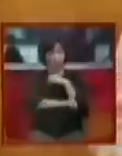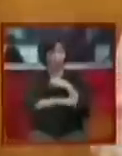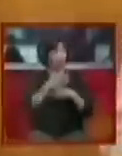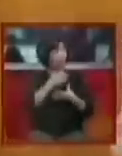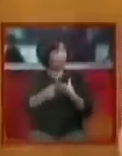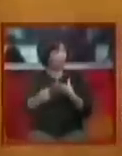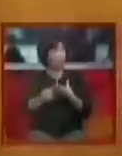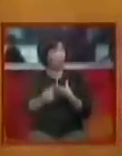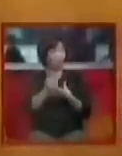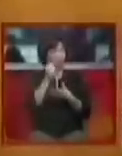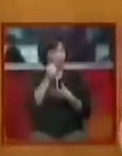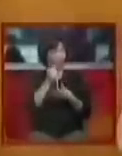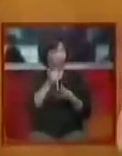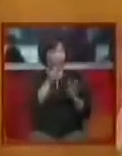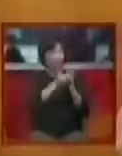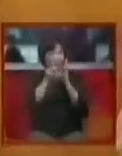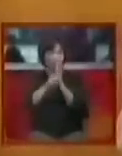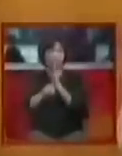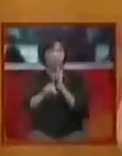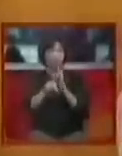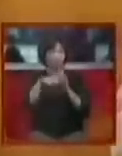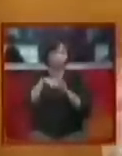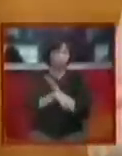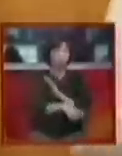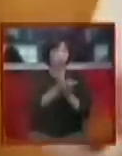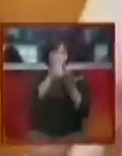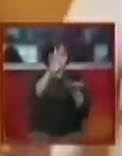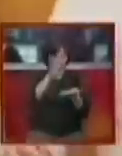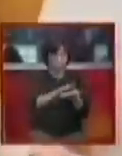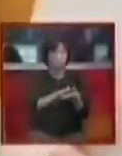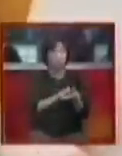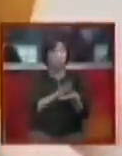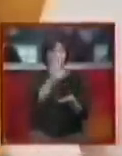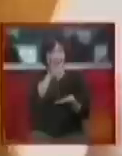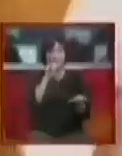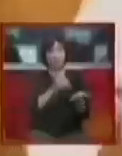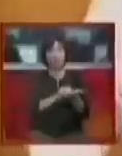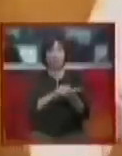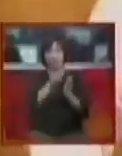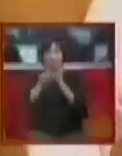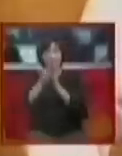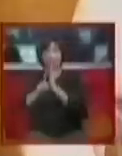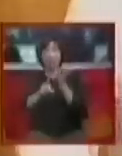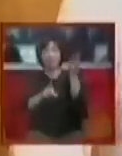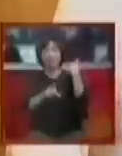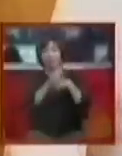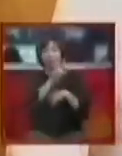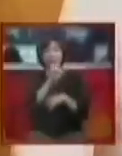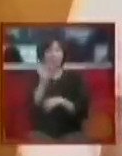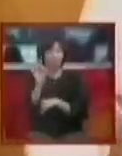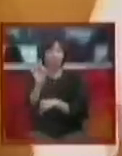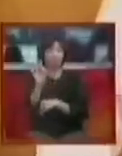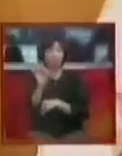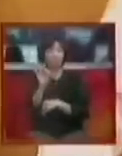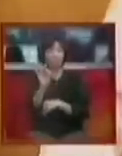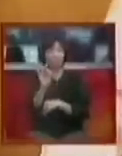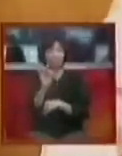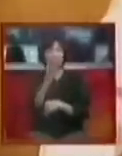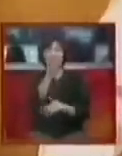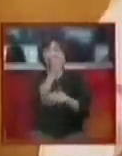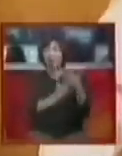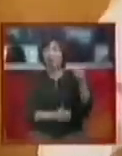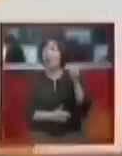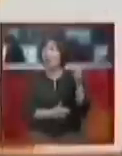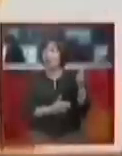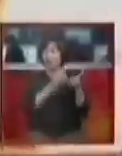pagbaba ng crime volume sa buong bansa. Ang mahigit 500,000 krimen na naitala noong 2009, mahigit